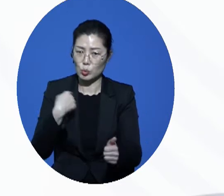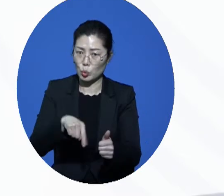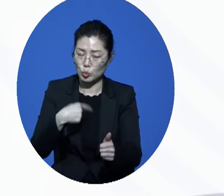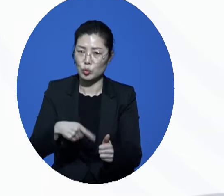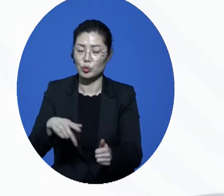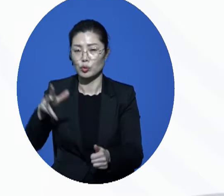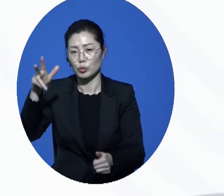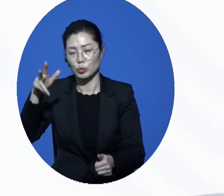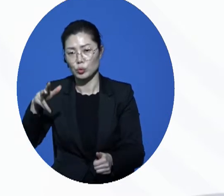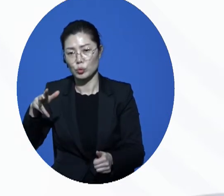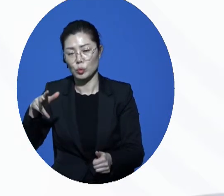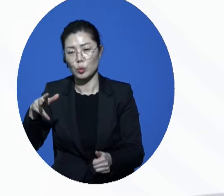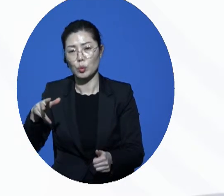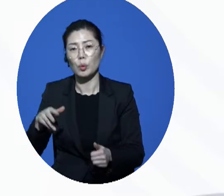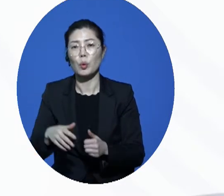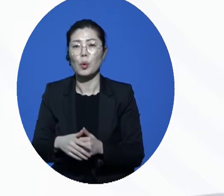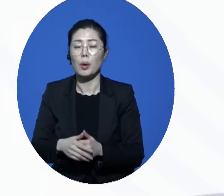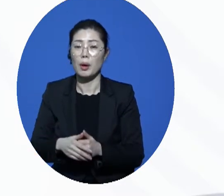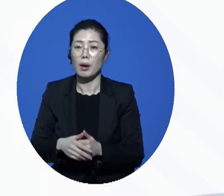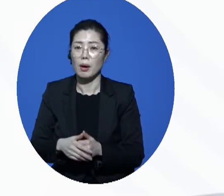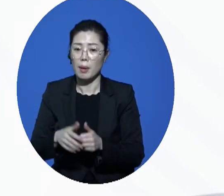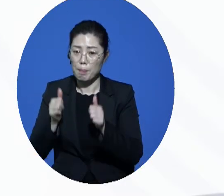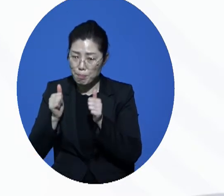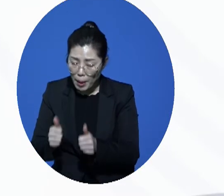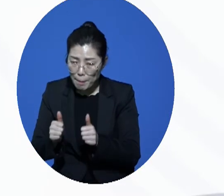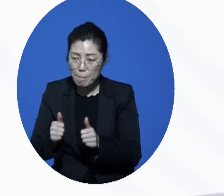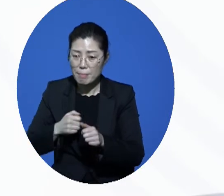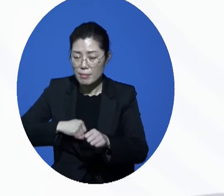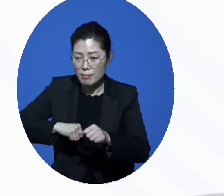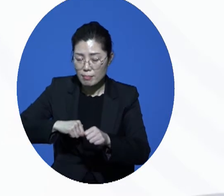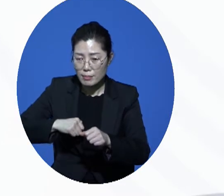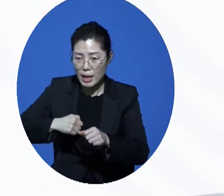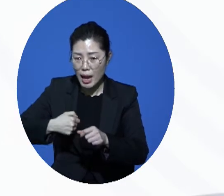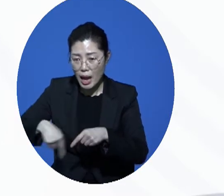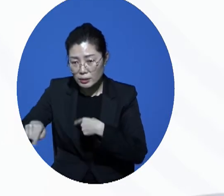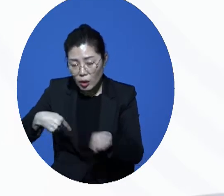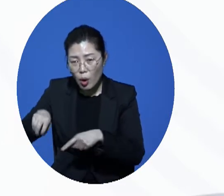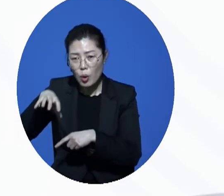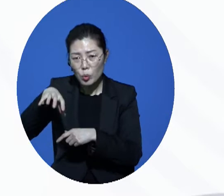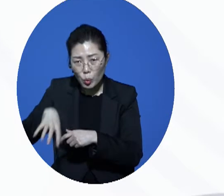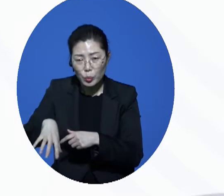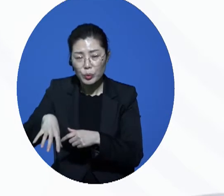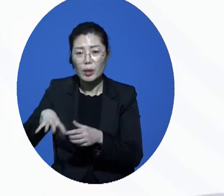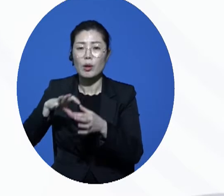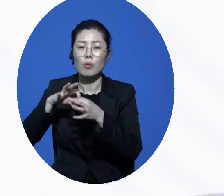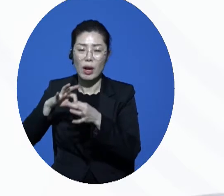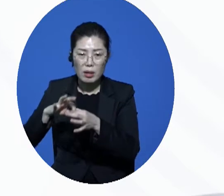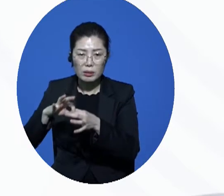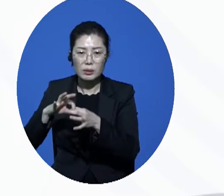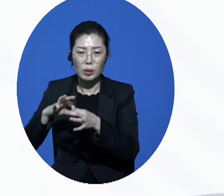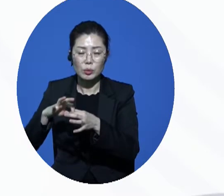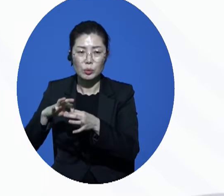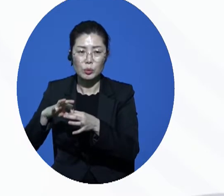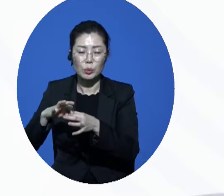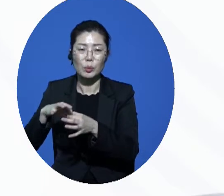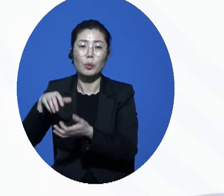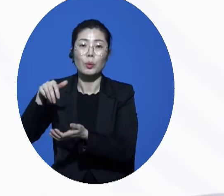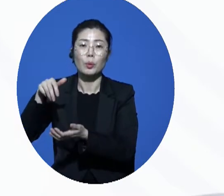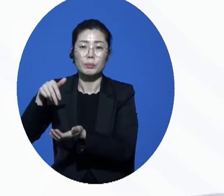경찰과 치안, 사정 당국, 또 법 집행 당국과 공무원을 대상으로 시행해야 한다는 그런 권고사항들이